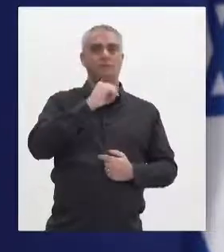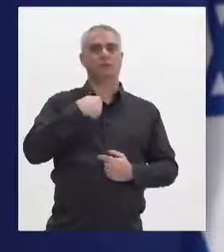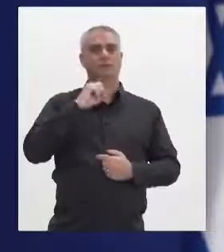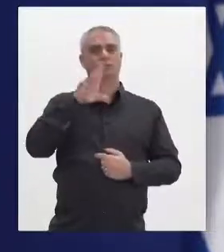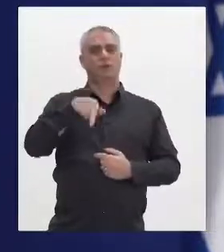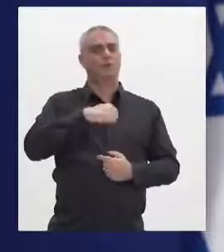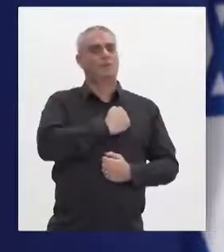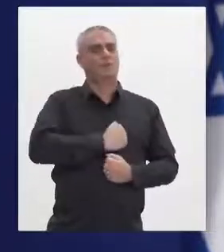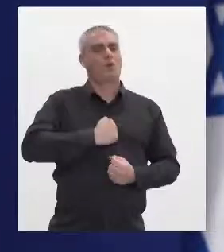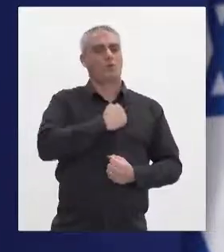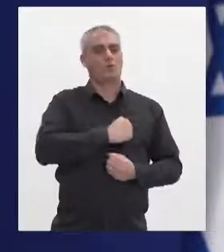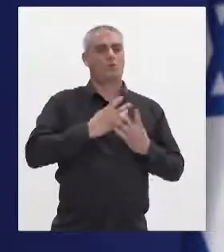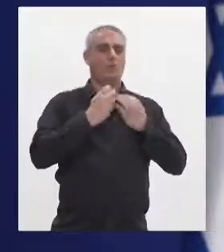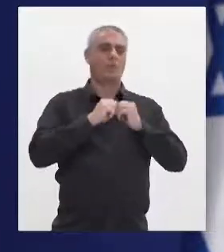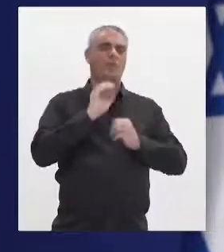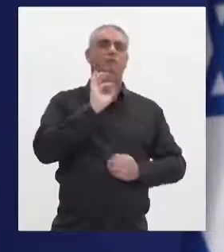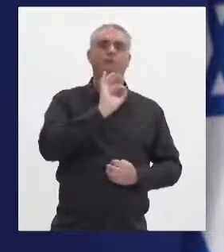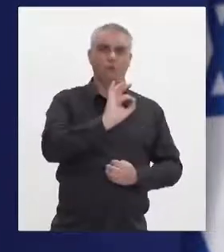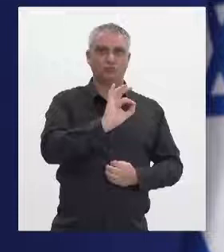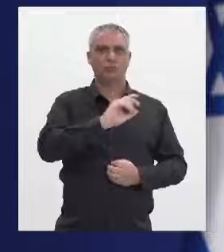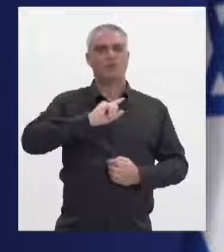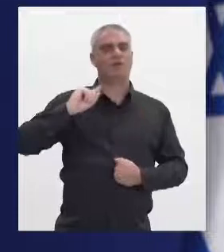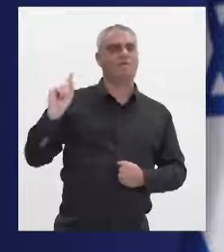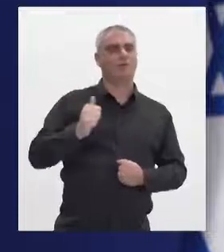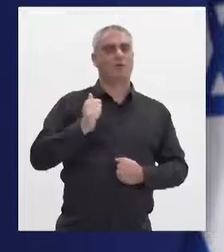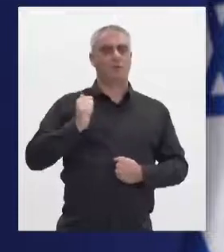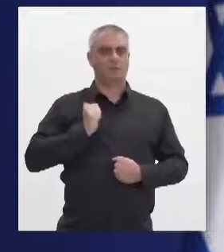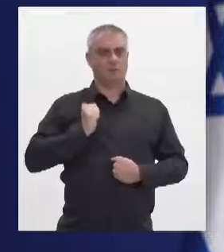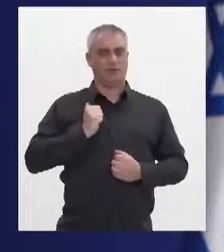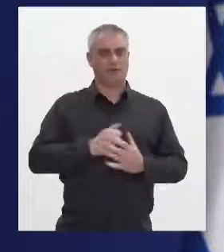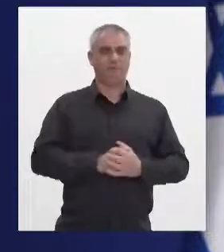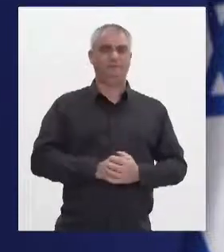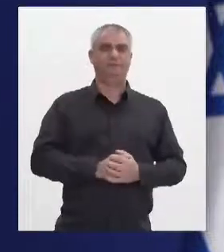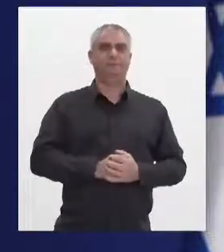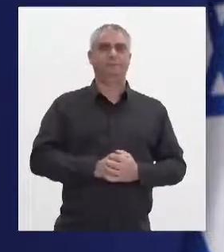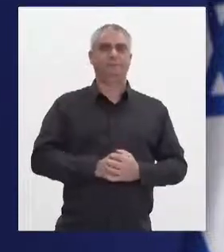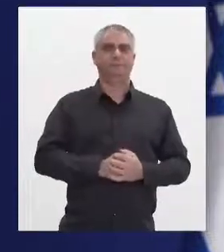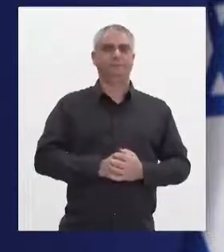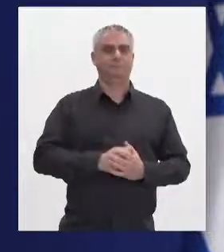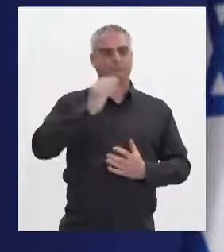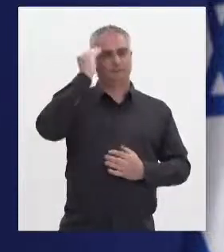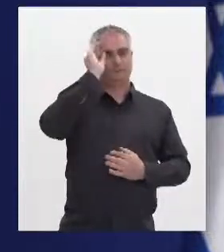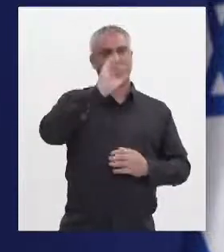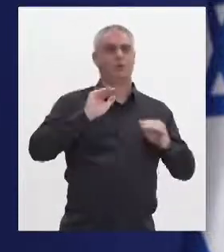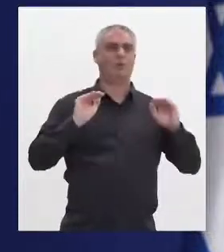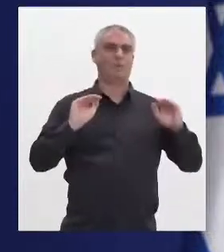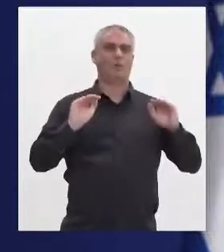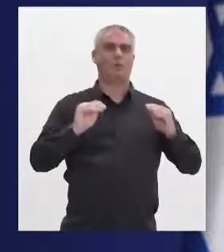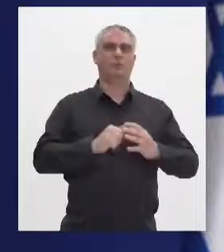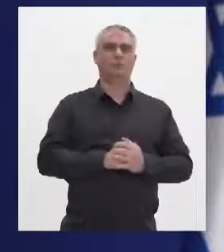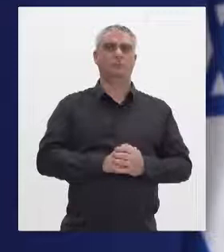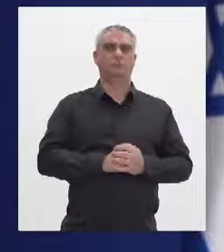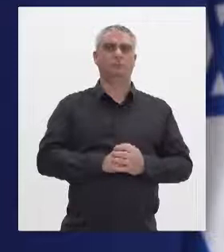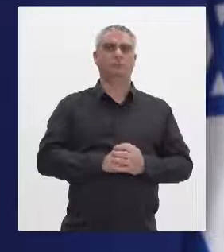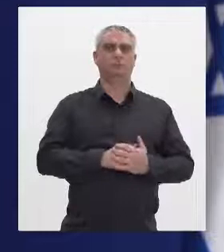מכאן תנחומים למשפחה שלו וכל צהל מחבק אותה יהי זכרו ברוך בש